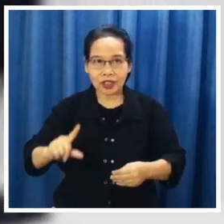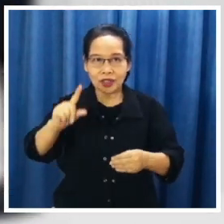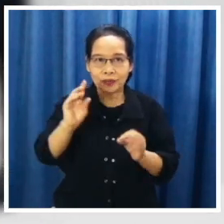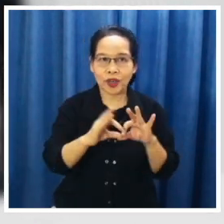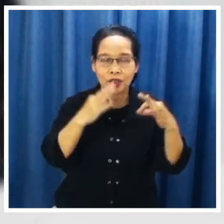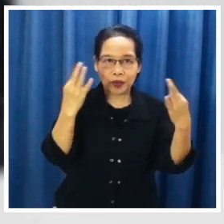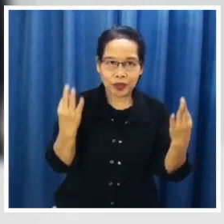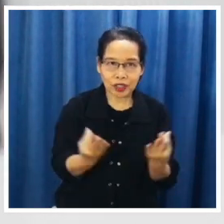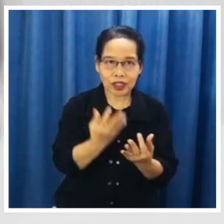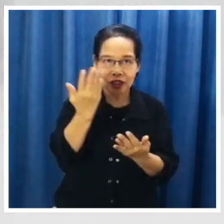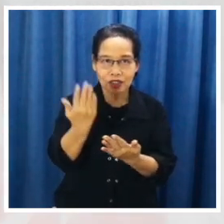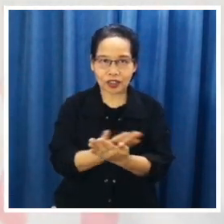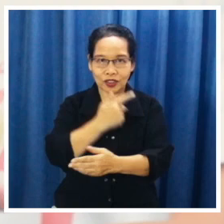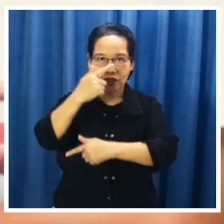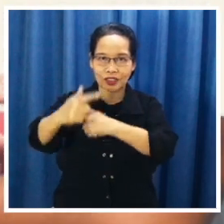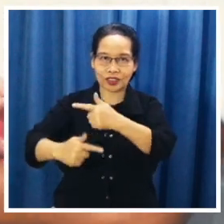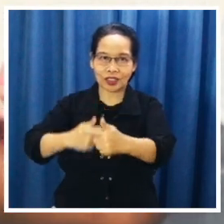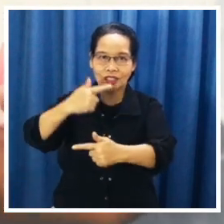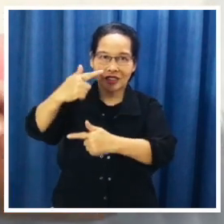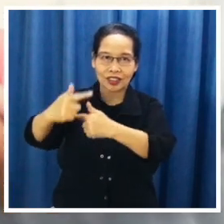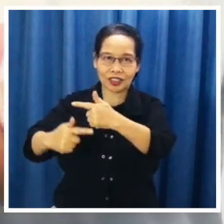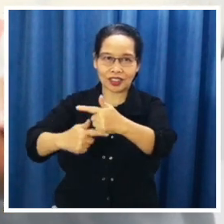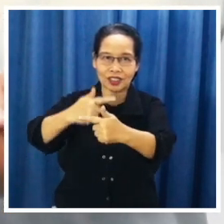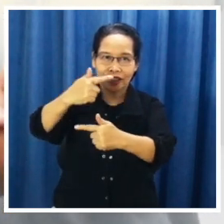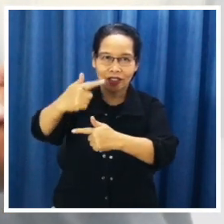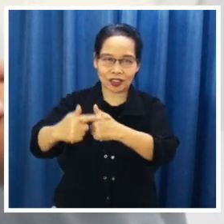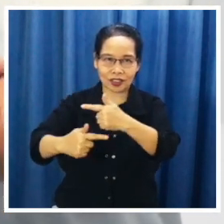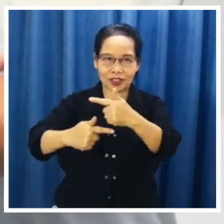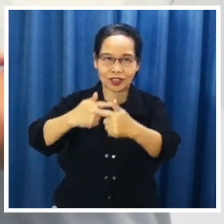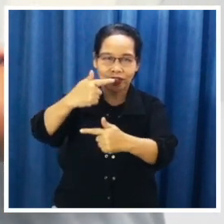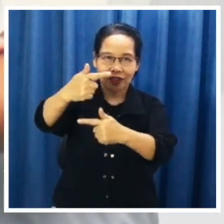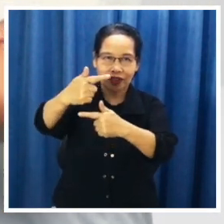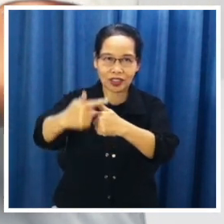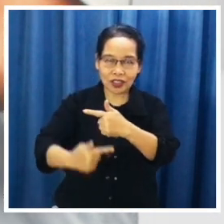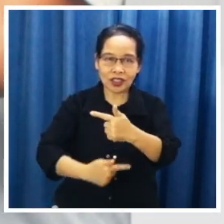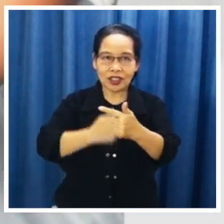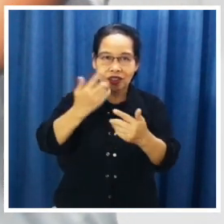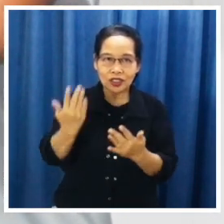party list ng pamilya. Bagong henerasyon.